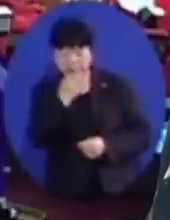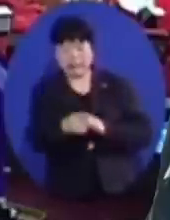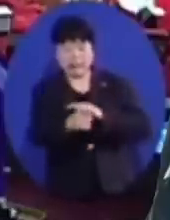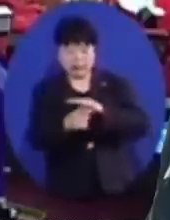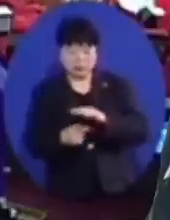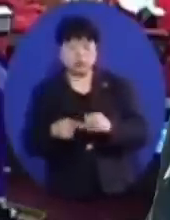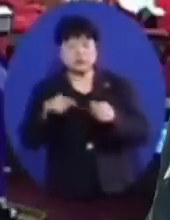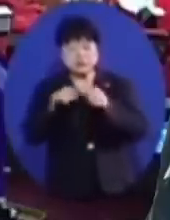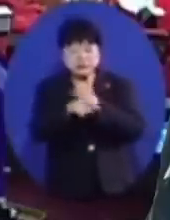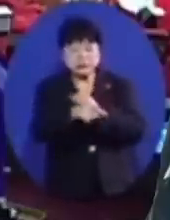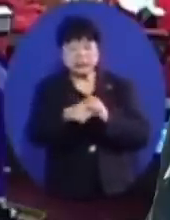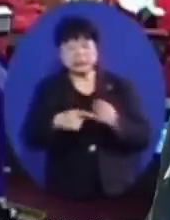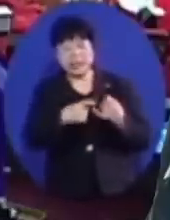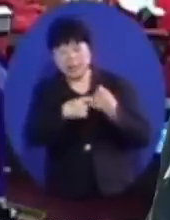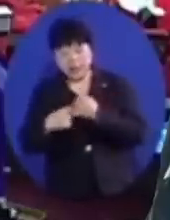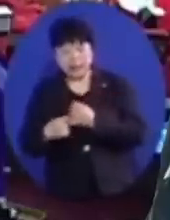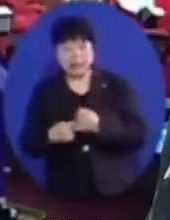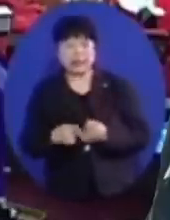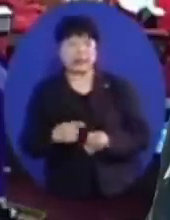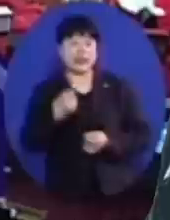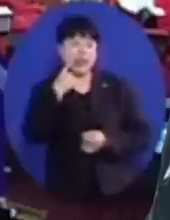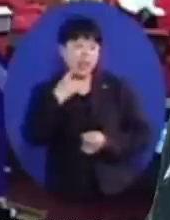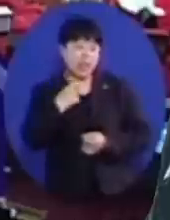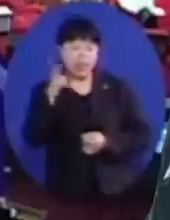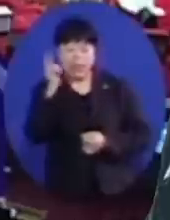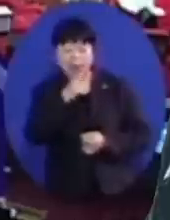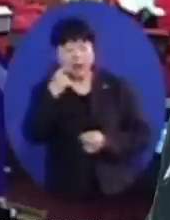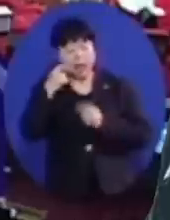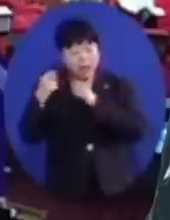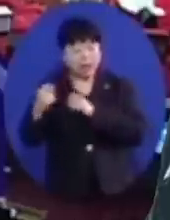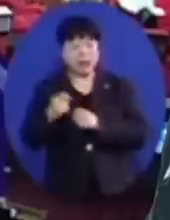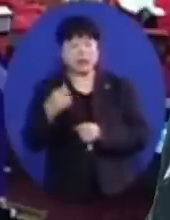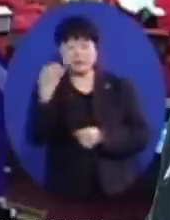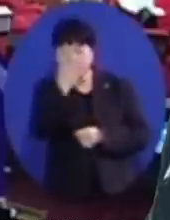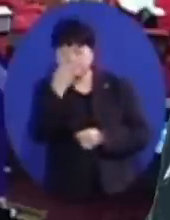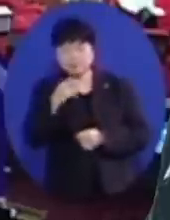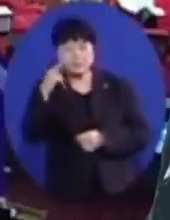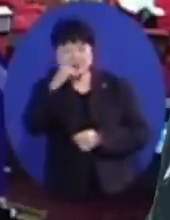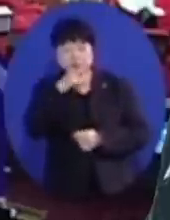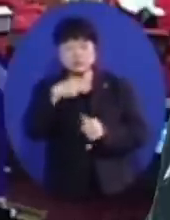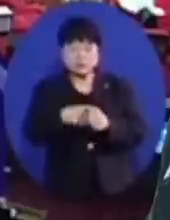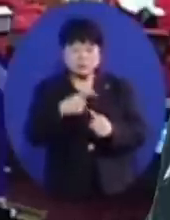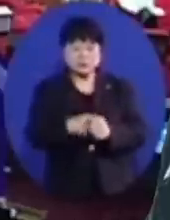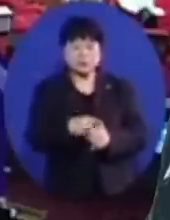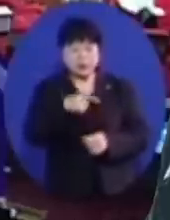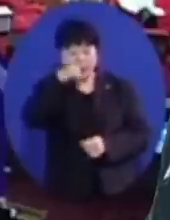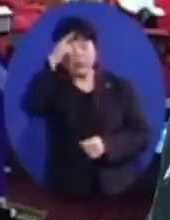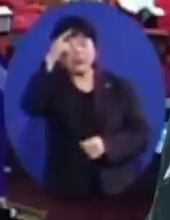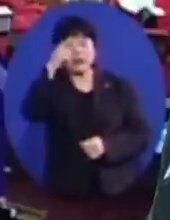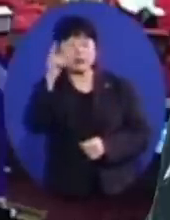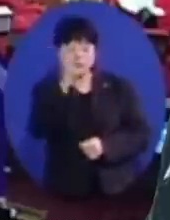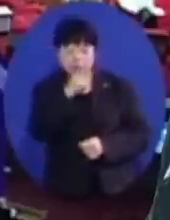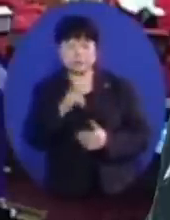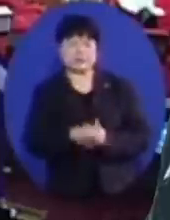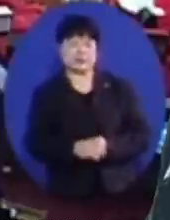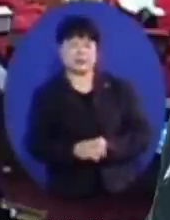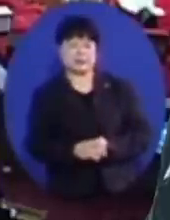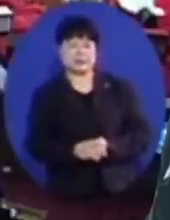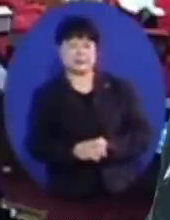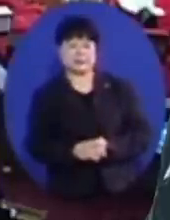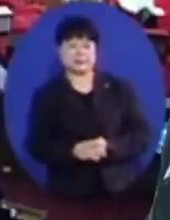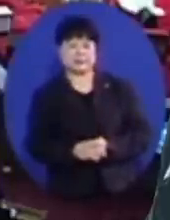도둑질과 살인과 가난과 탐욕과 악독과 속임과 음탕과 질투와 비방과 교만과 우매함이라